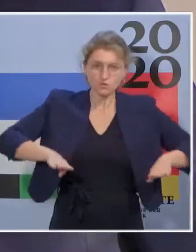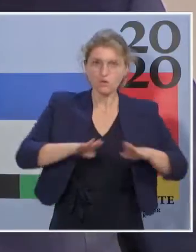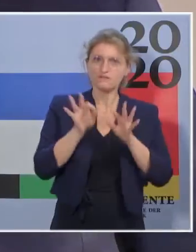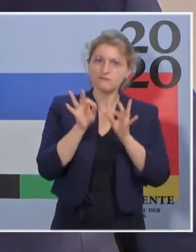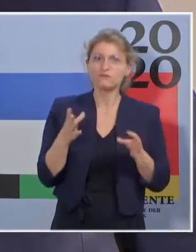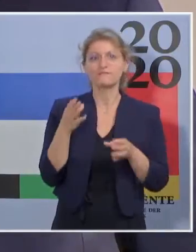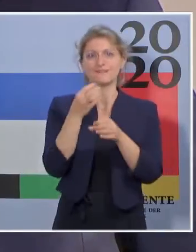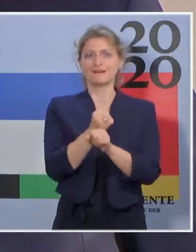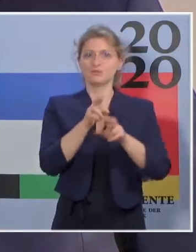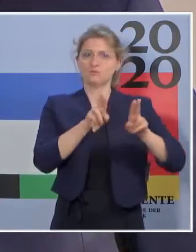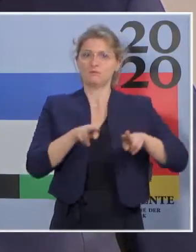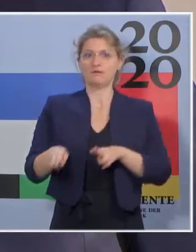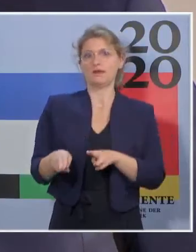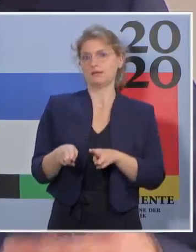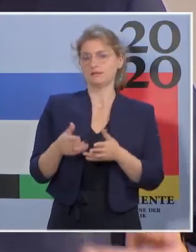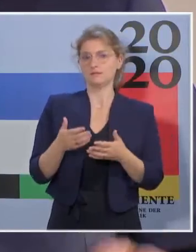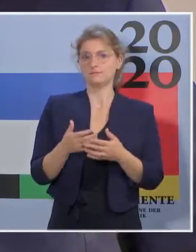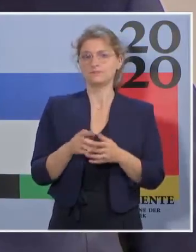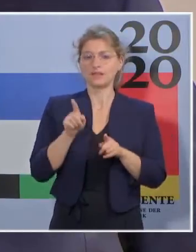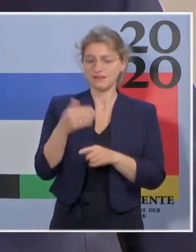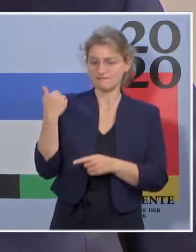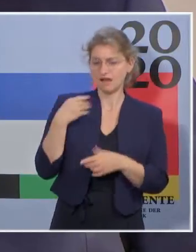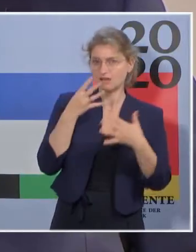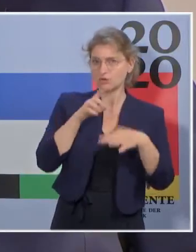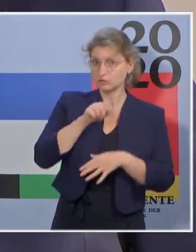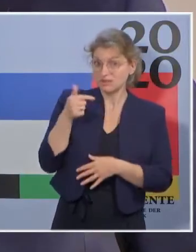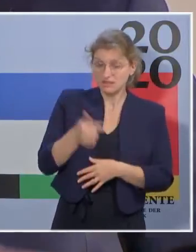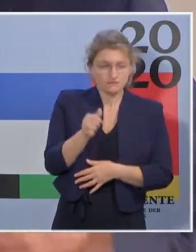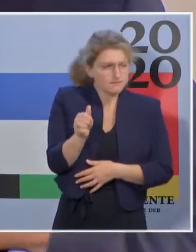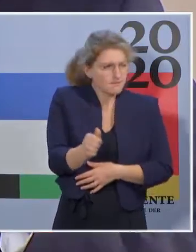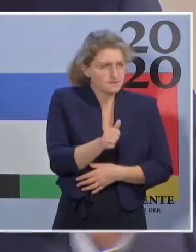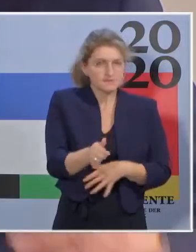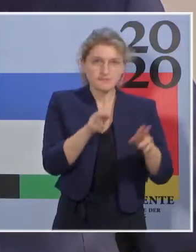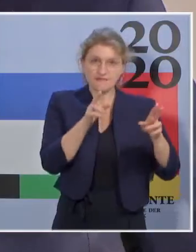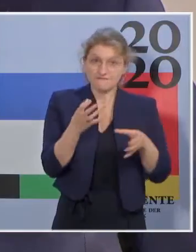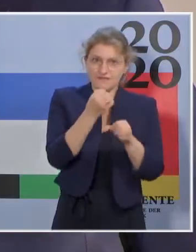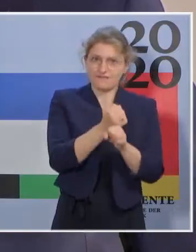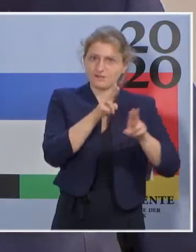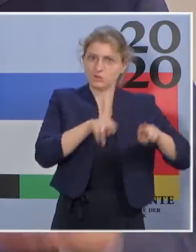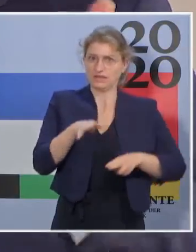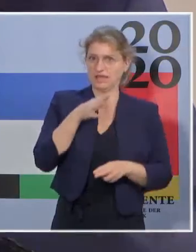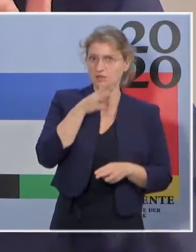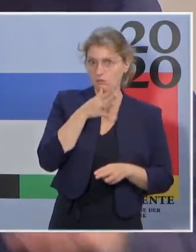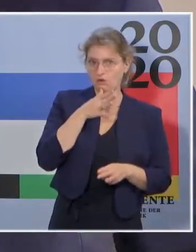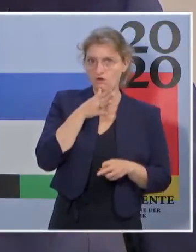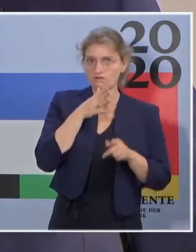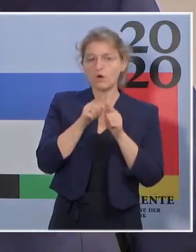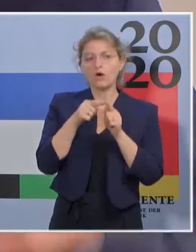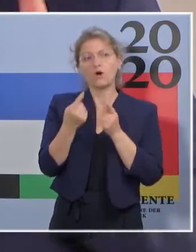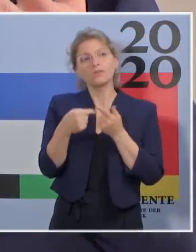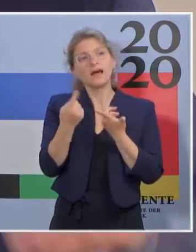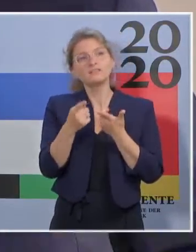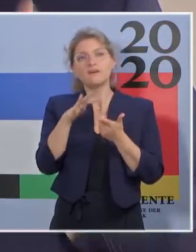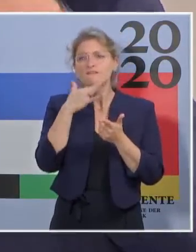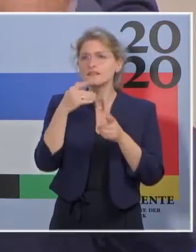wirklich der Verfassungsgerichtshof vom Jahr 1920 der erste seiner Art und ist dann vielfach nachgeahmt, will ich fast